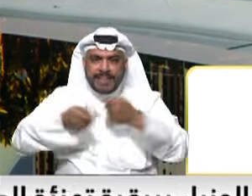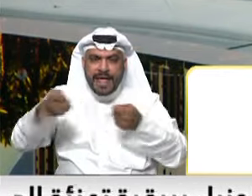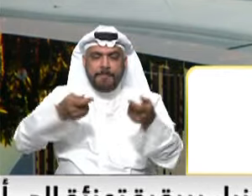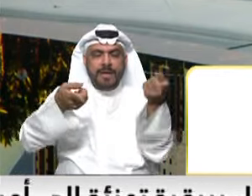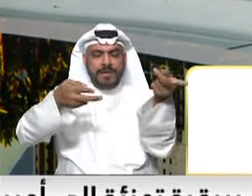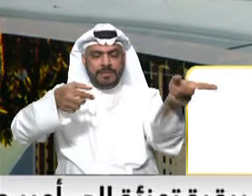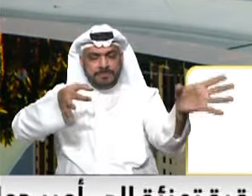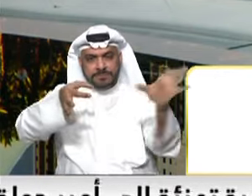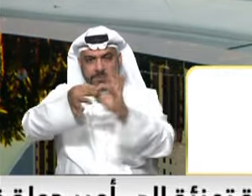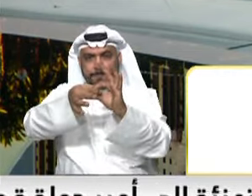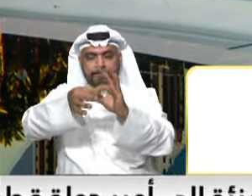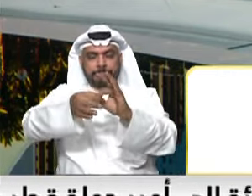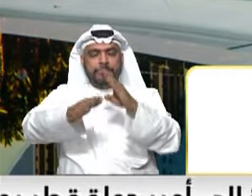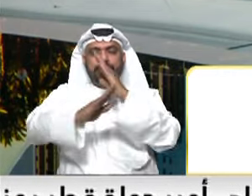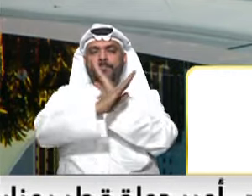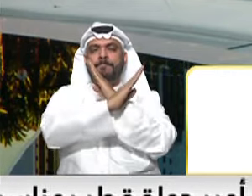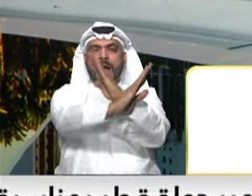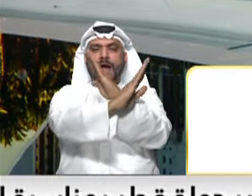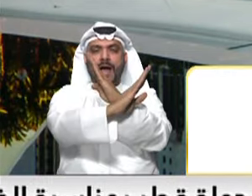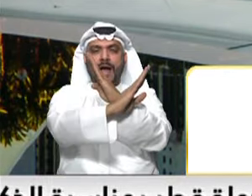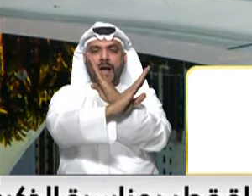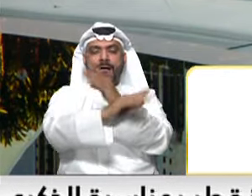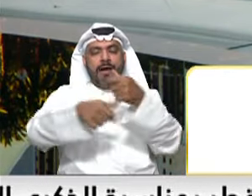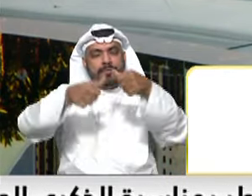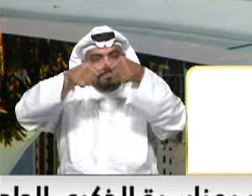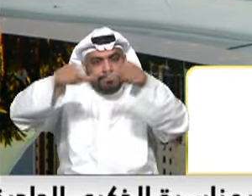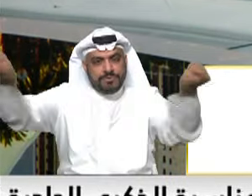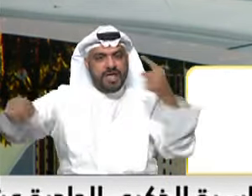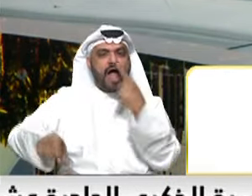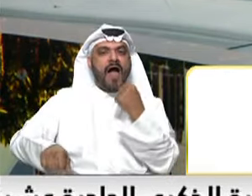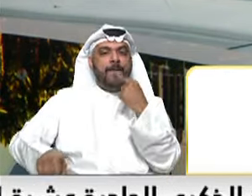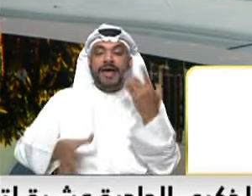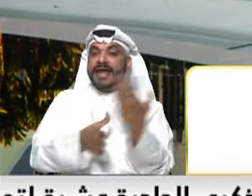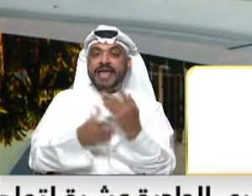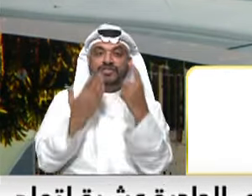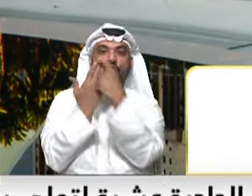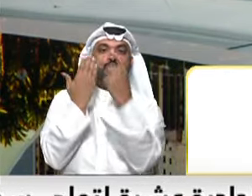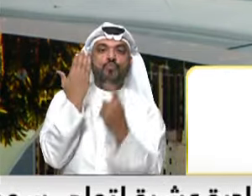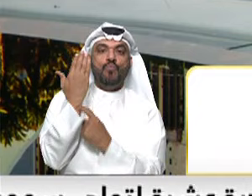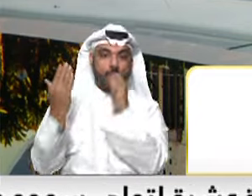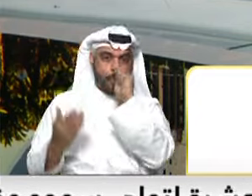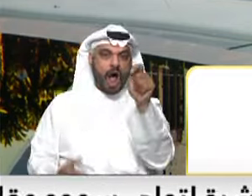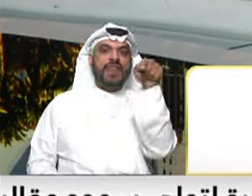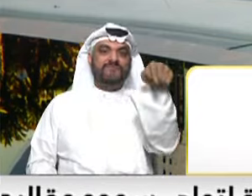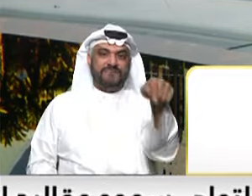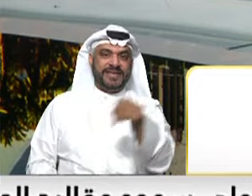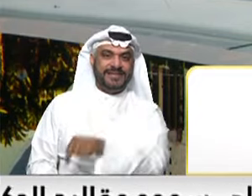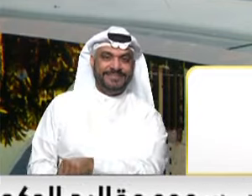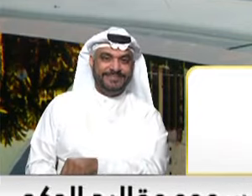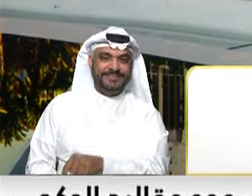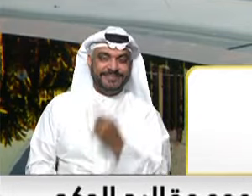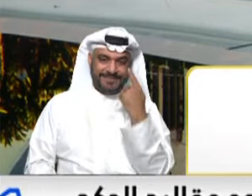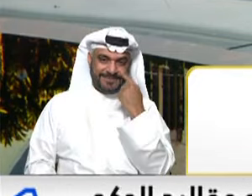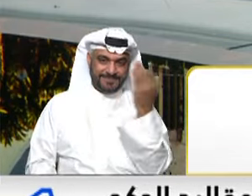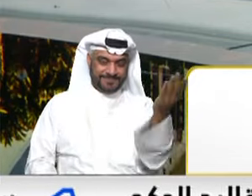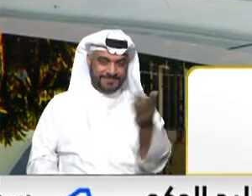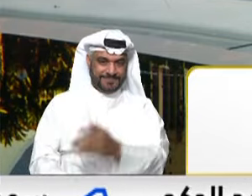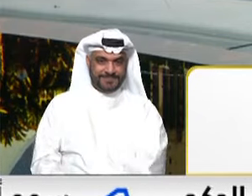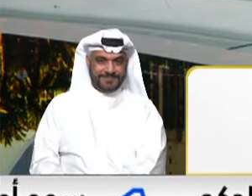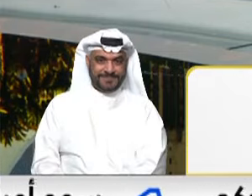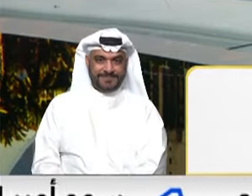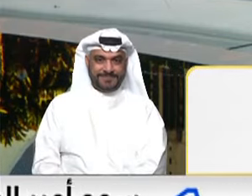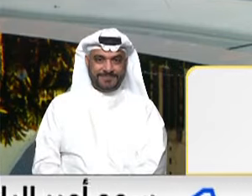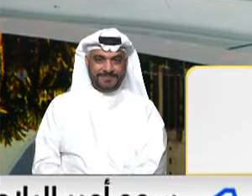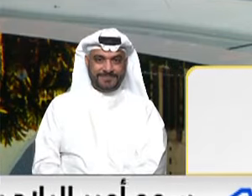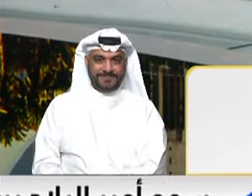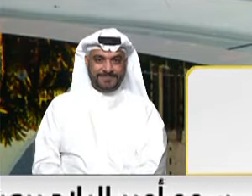في منطقة حولي لمخالفتها قرارات وزارة التجارة. التفاصيل مع الزميل رائد الشمري.